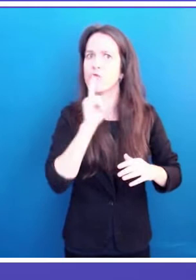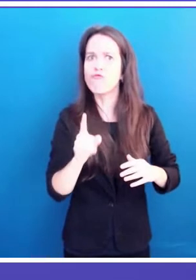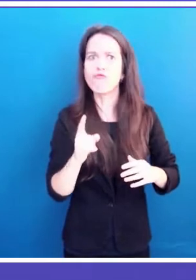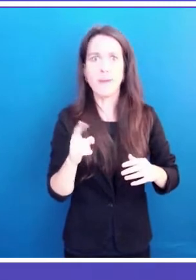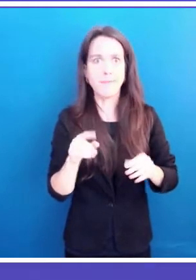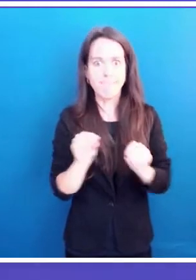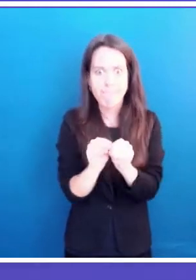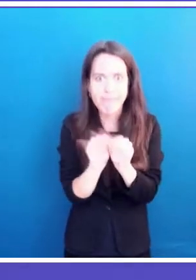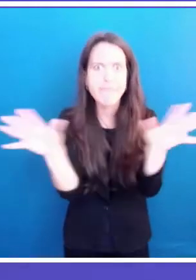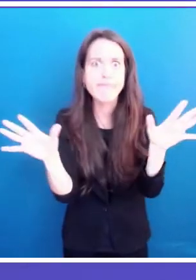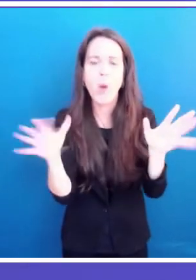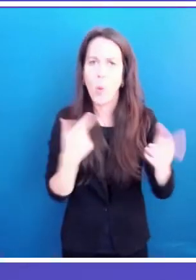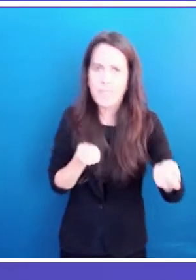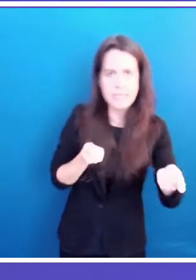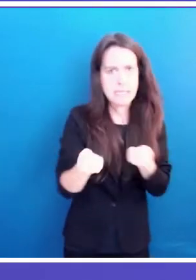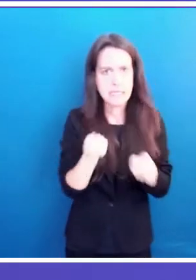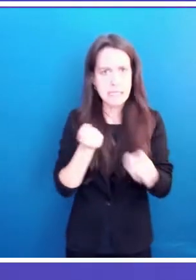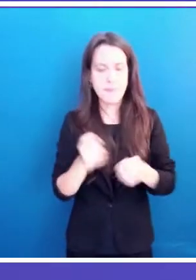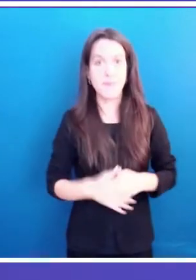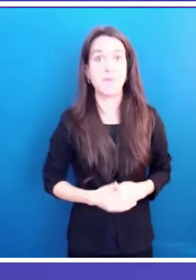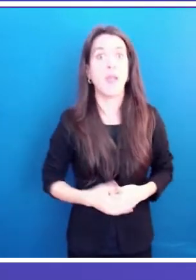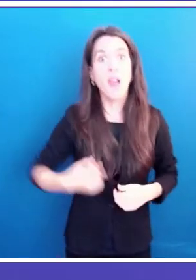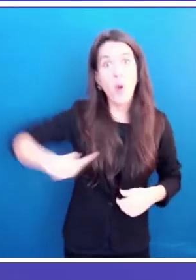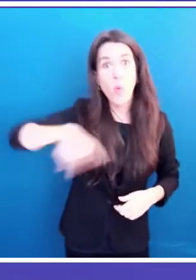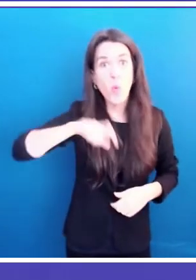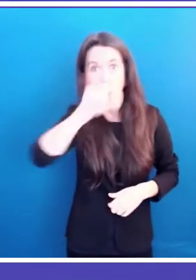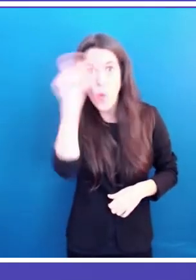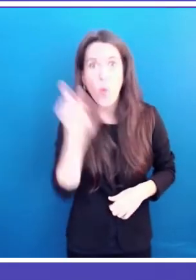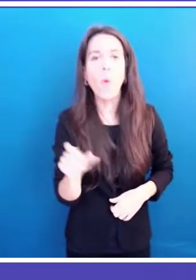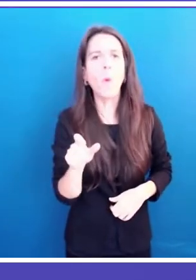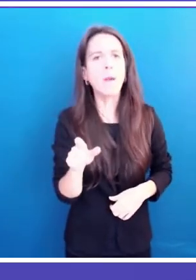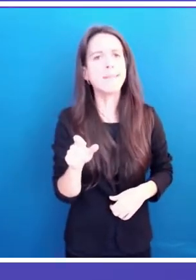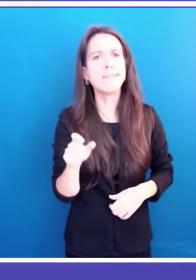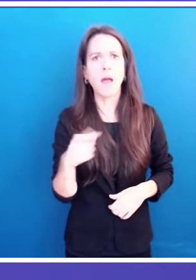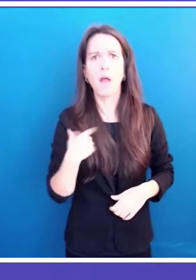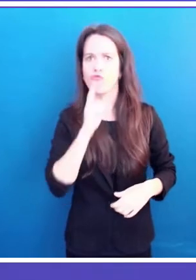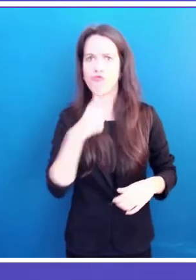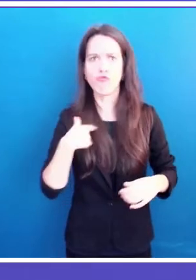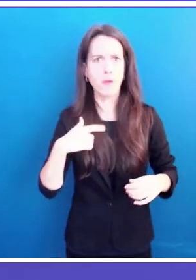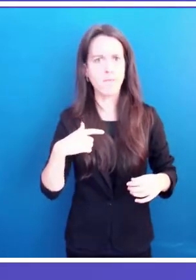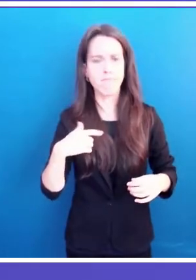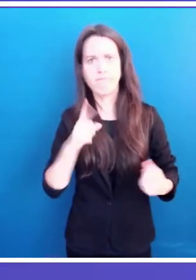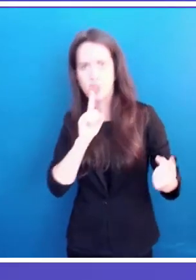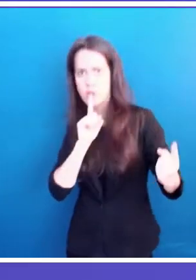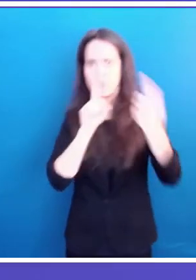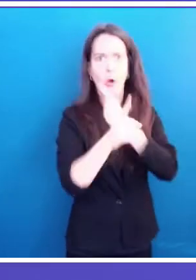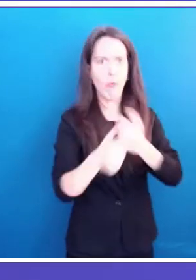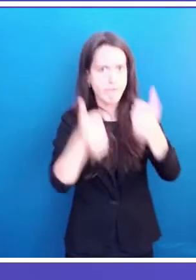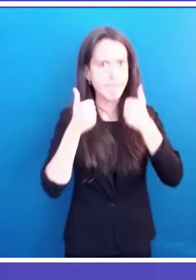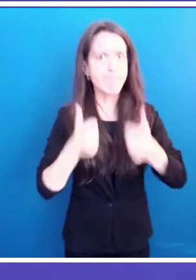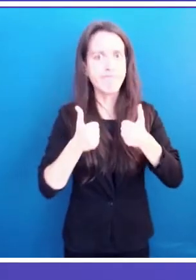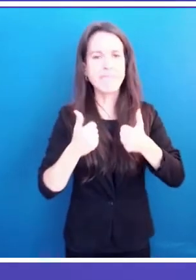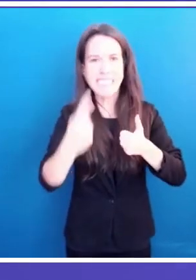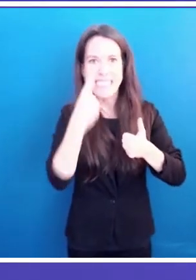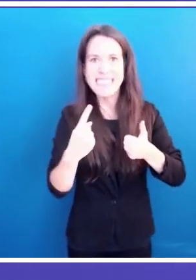كنا في إيطاليا من البلدان الأولى التي ضربتها الجائحة وبالتالي فإن الإيطاليين قد